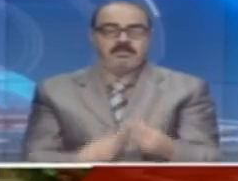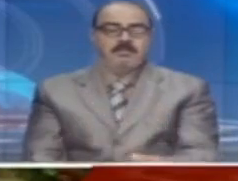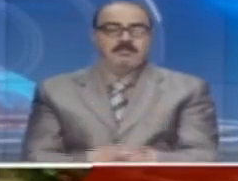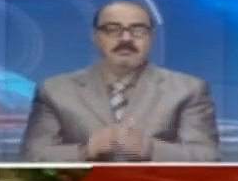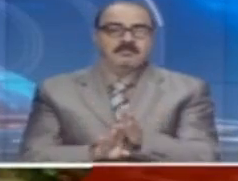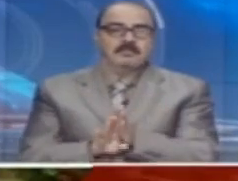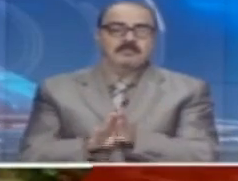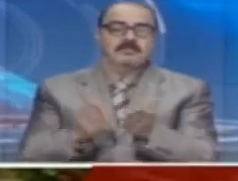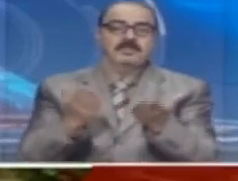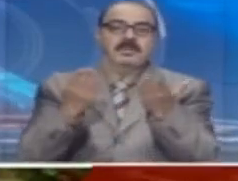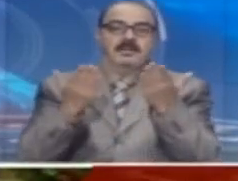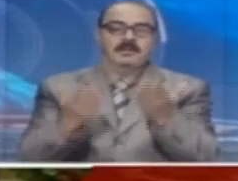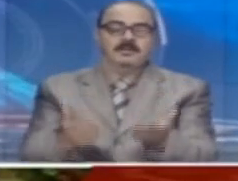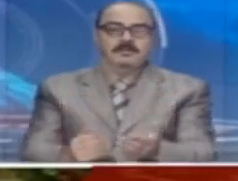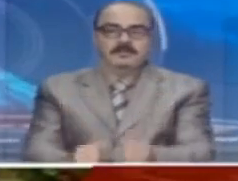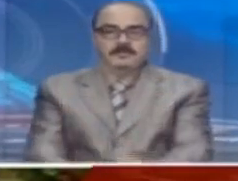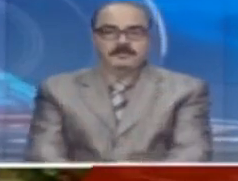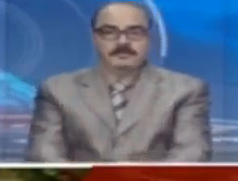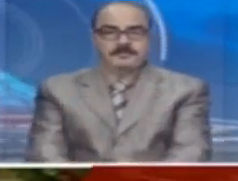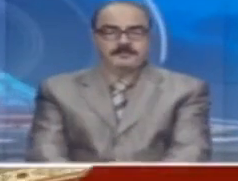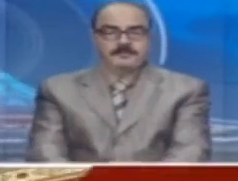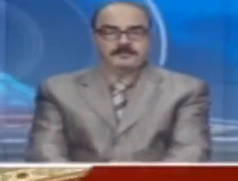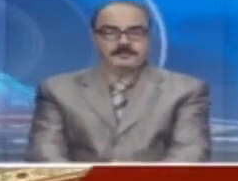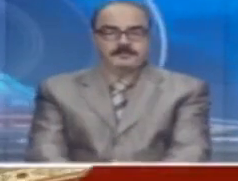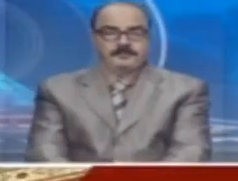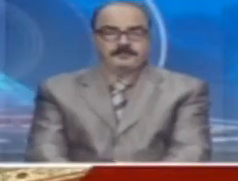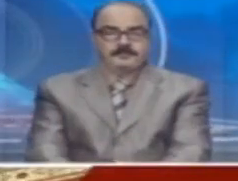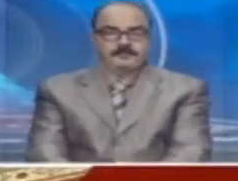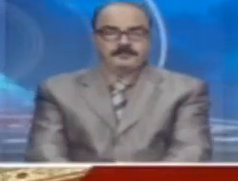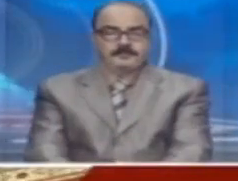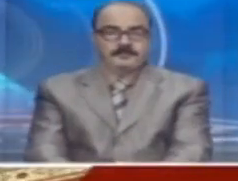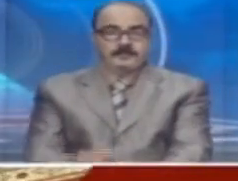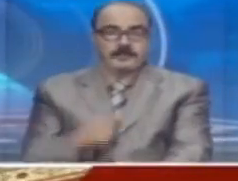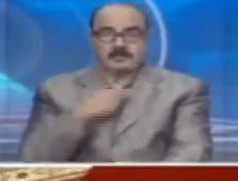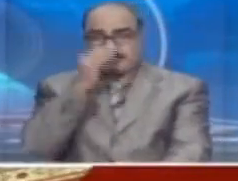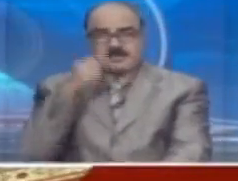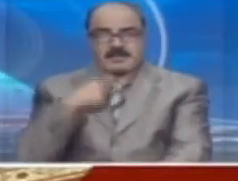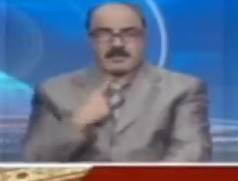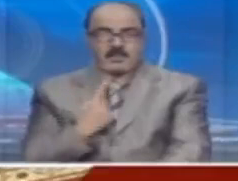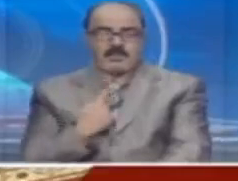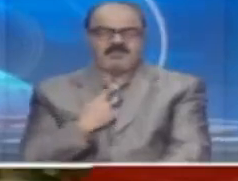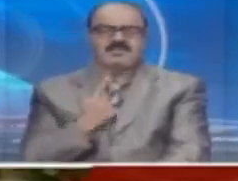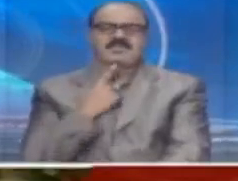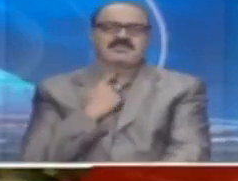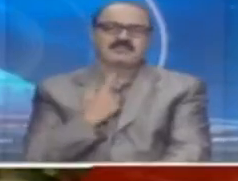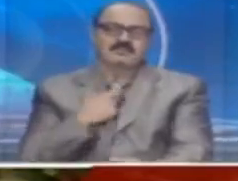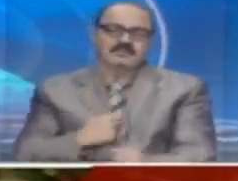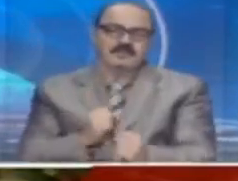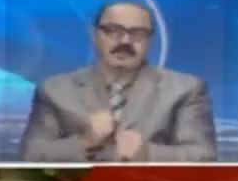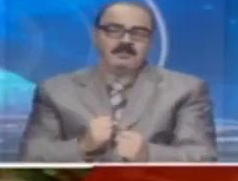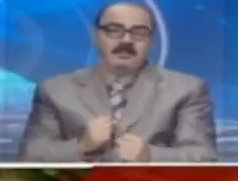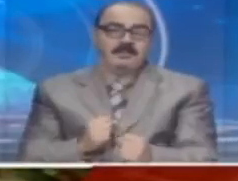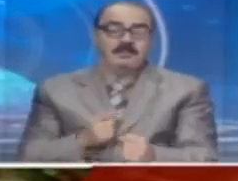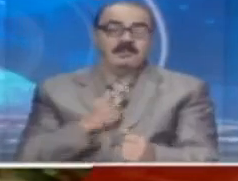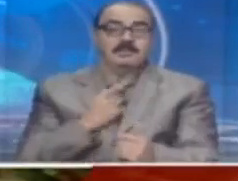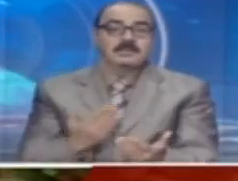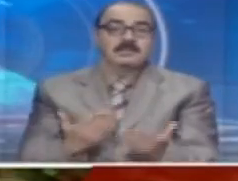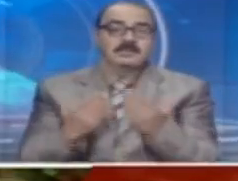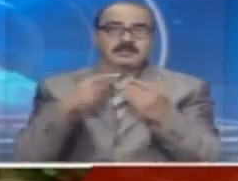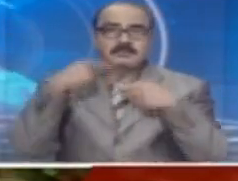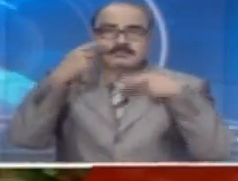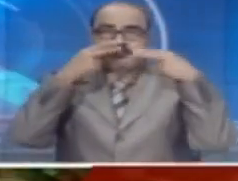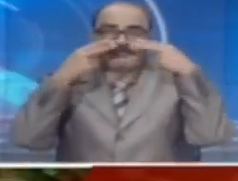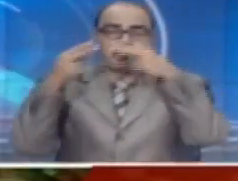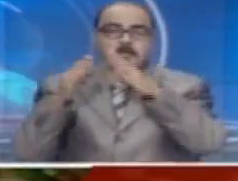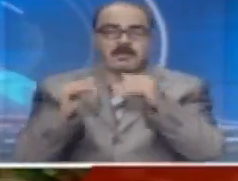يا ريت يا ريت. فانا لو هي دي الامنيه الشخصيه. طبعا يا فندم. بالنسبة